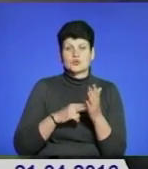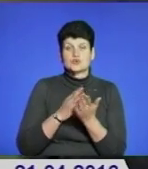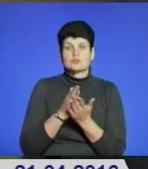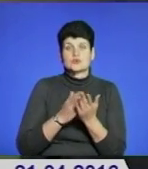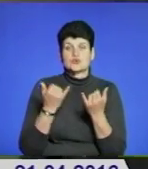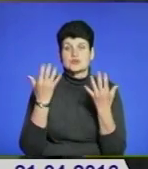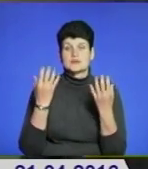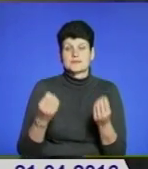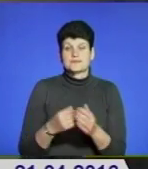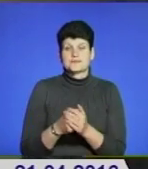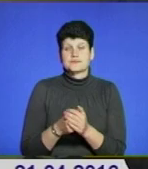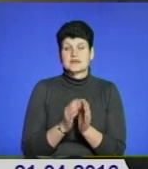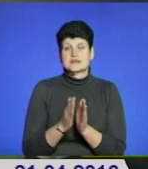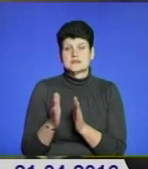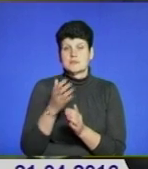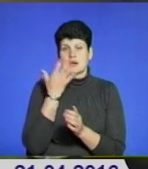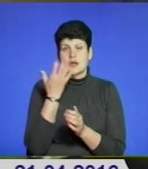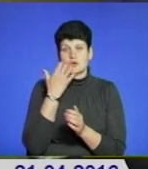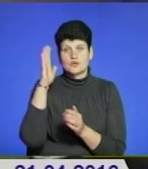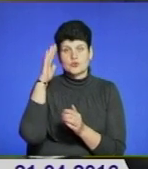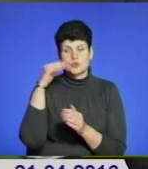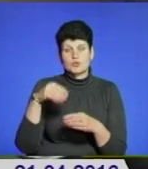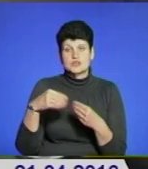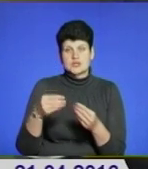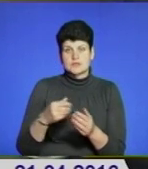сьогоднішній день систему гарячого водопостачання,